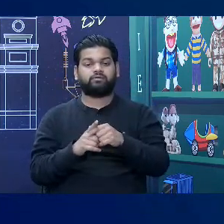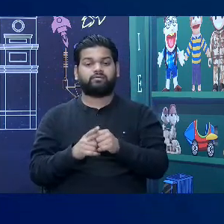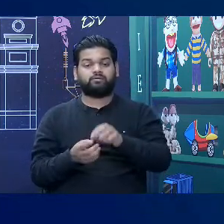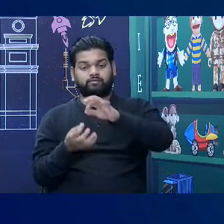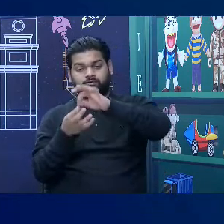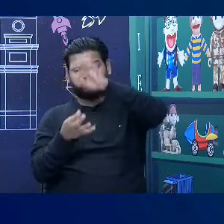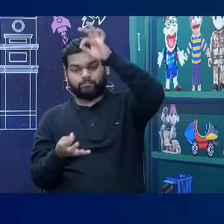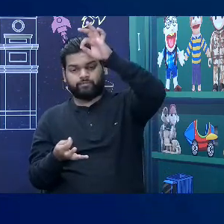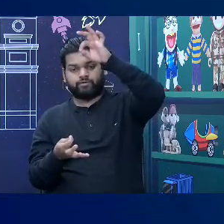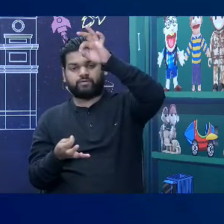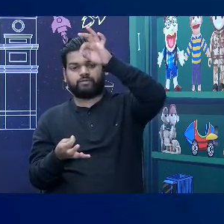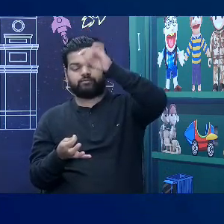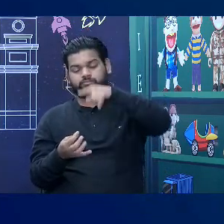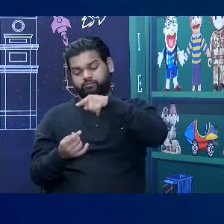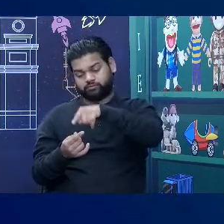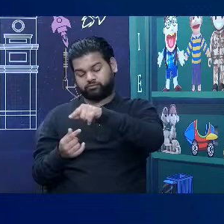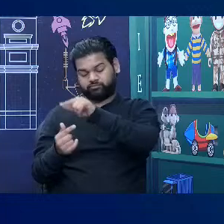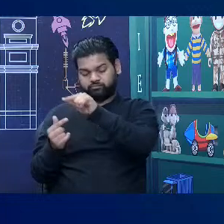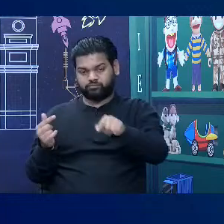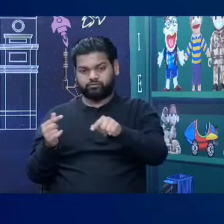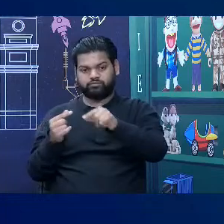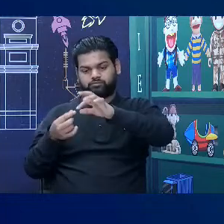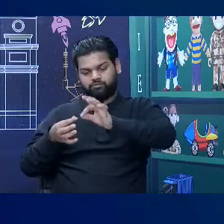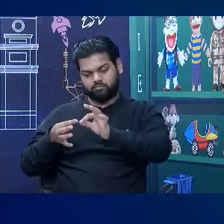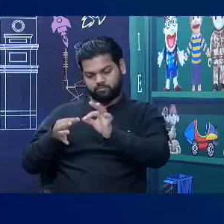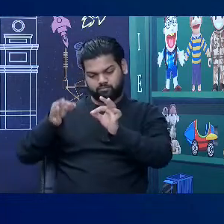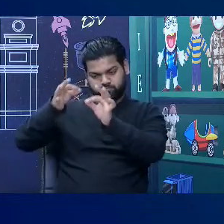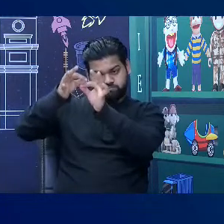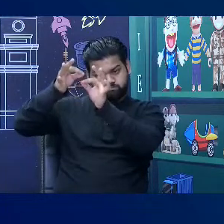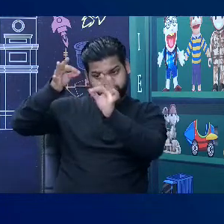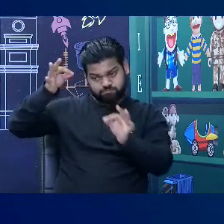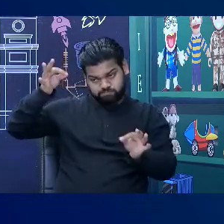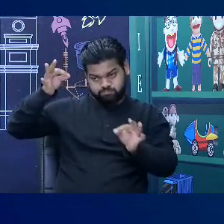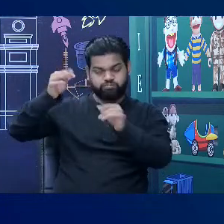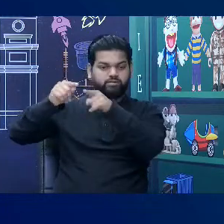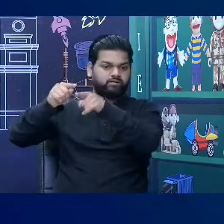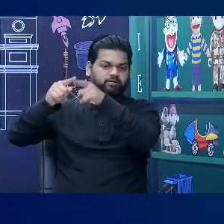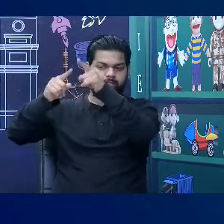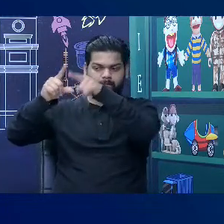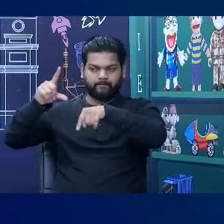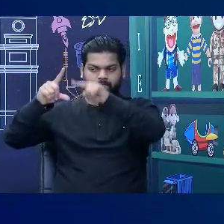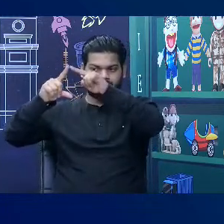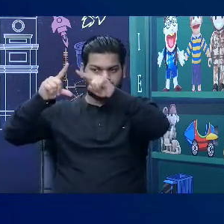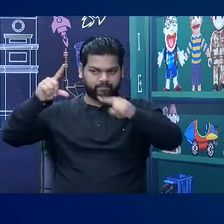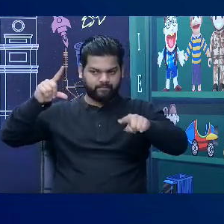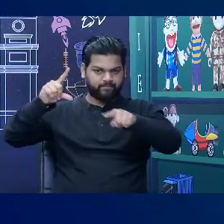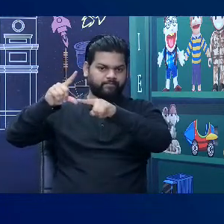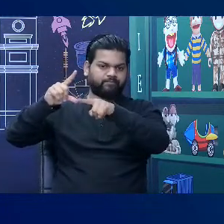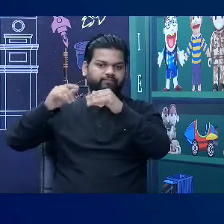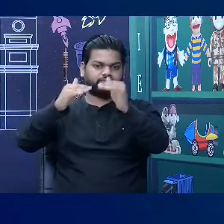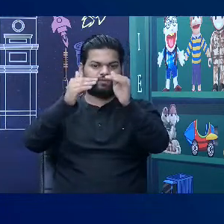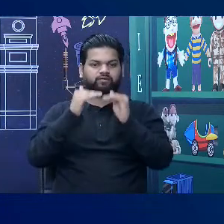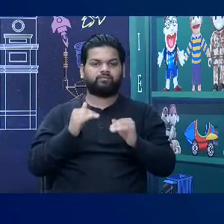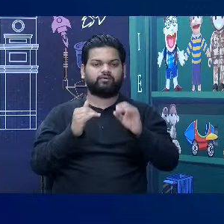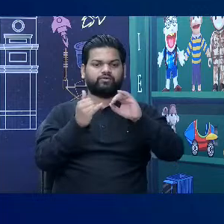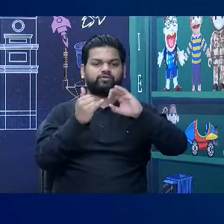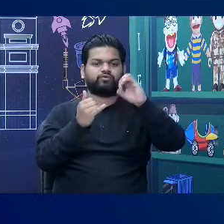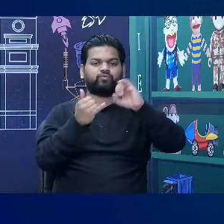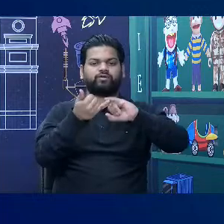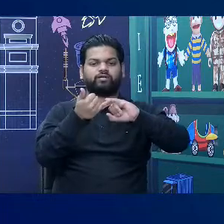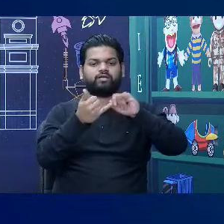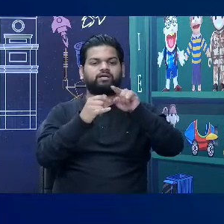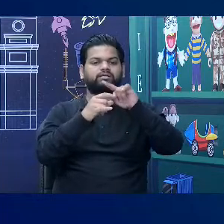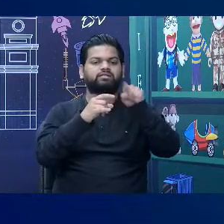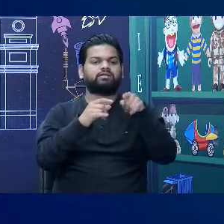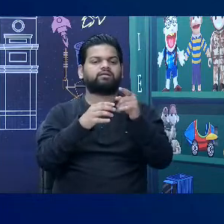base. Let us recall. Pandit, Badri, Prashad, Har, हर बोले. Okay. Yes, The